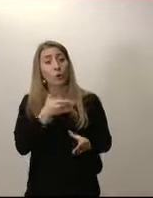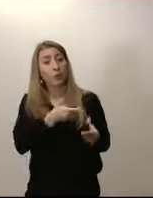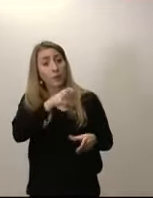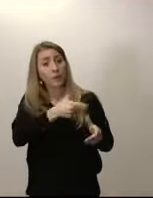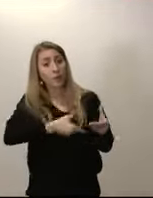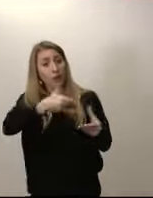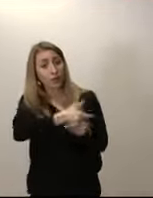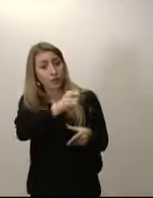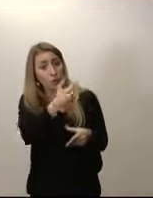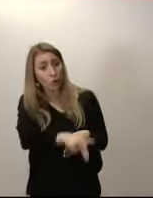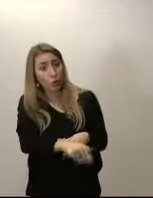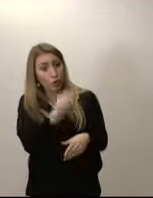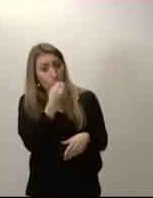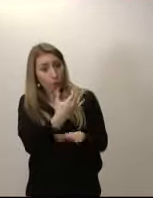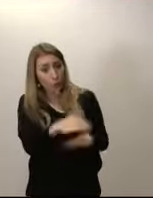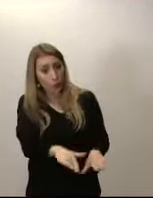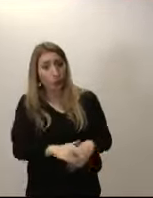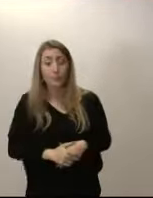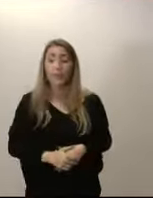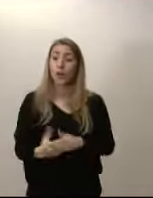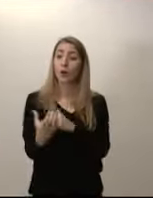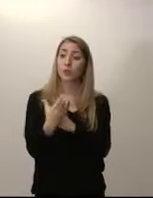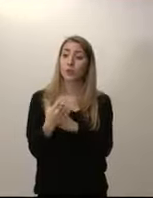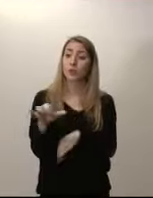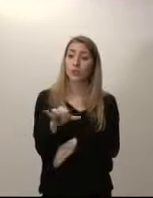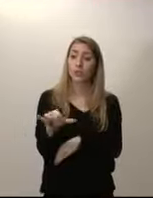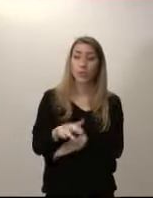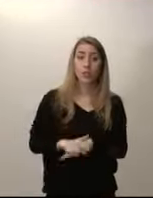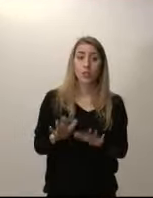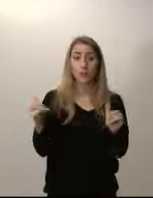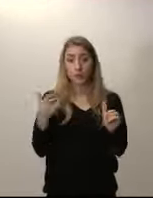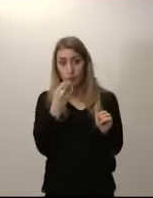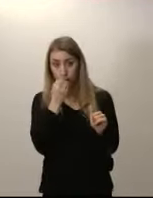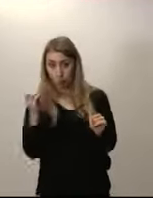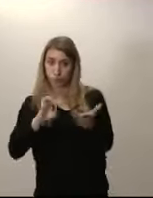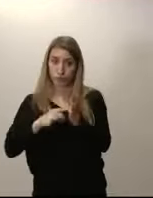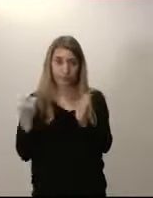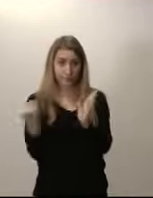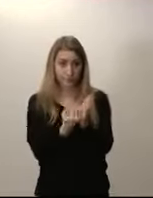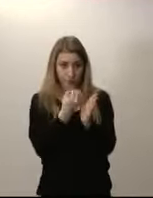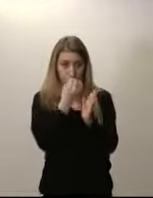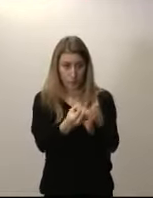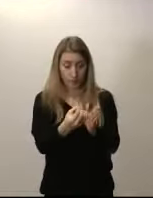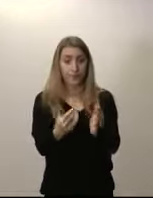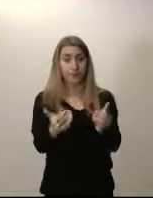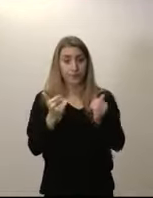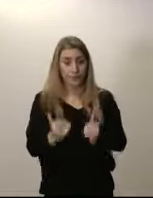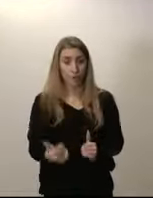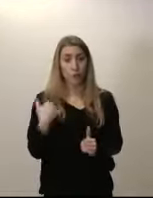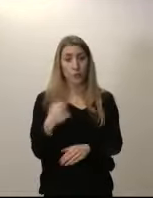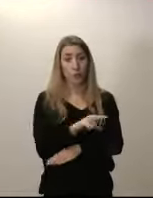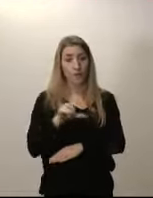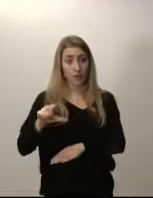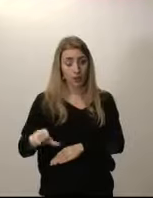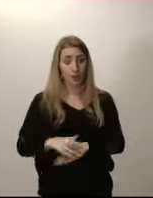Non, voilà. Donc, y a-t-il opposition? Donc, on l'a dit. Donc, voilà. tout a été voté. Taux de fiscalité, point numéro 22.